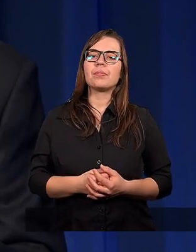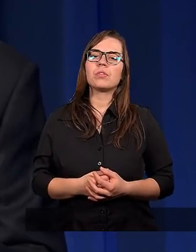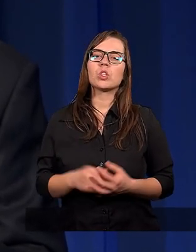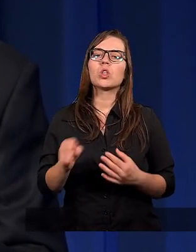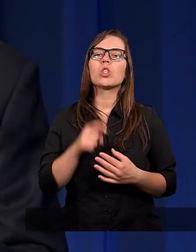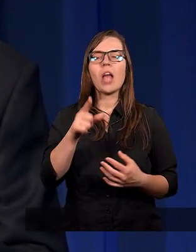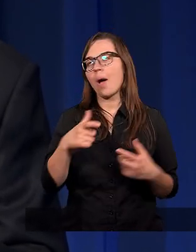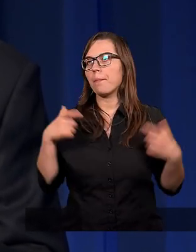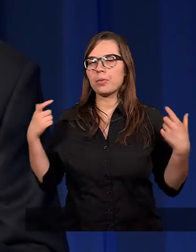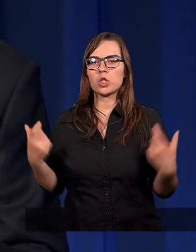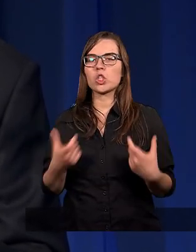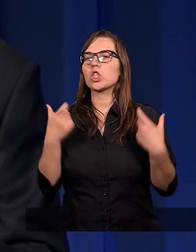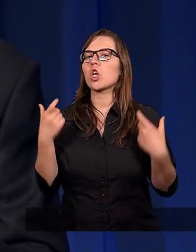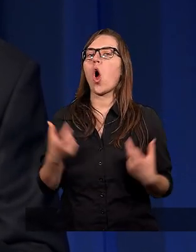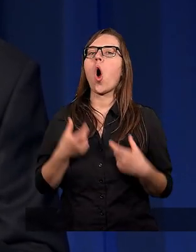Co to za przygoda?